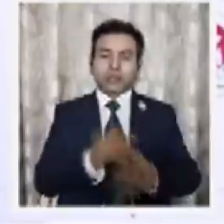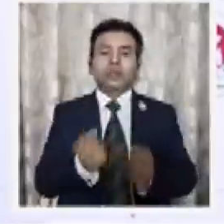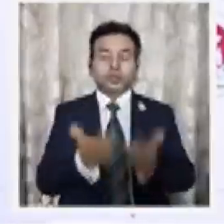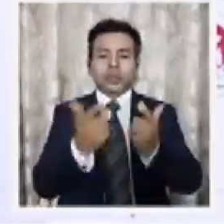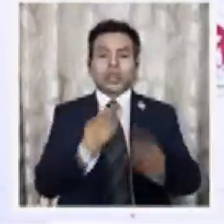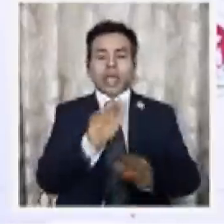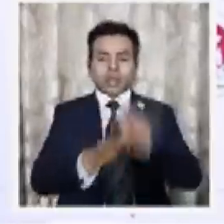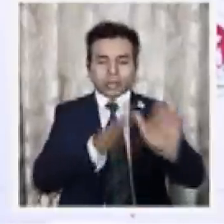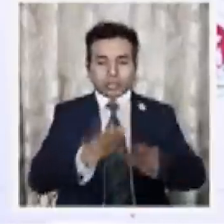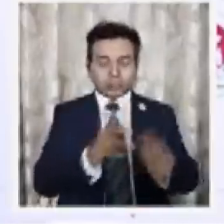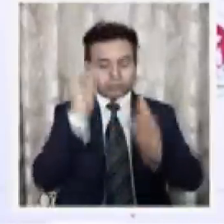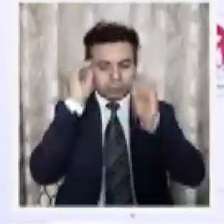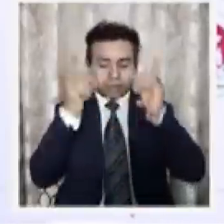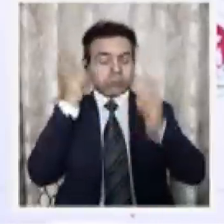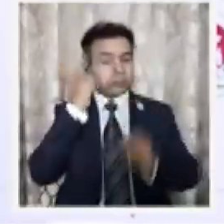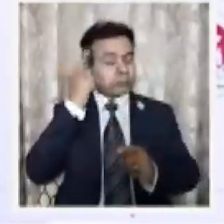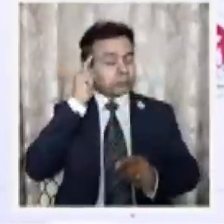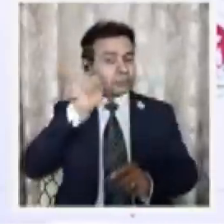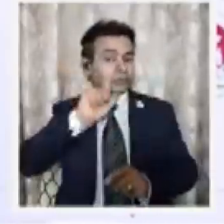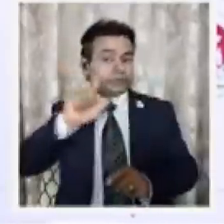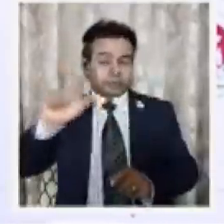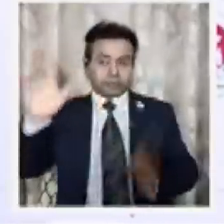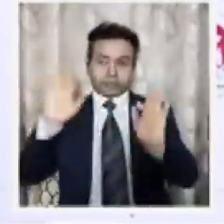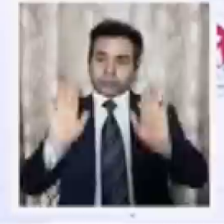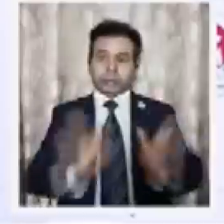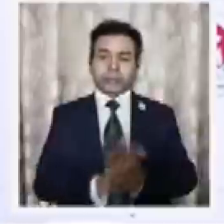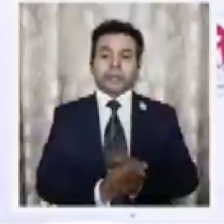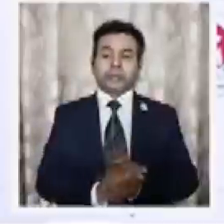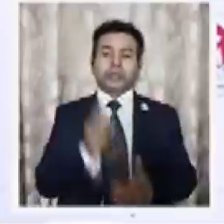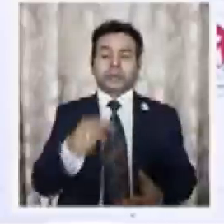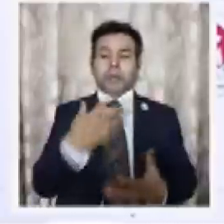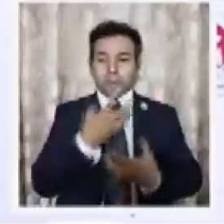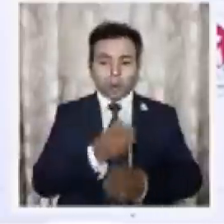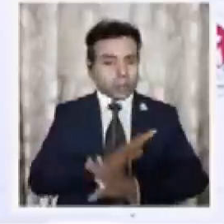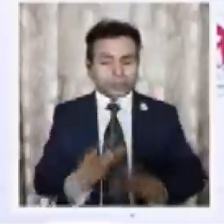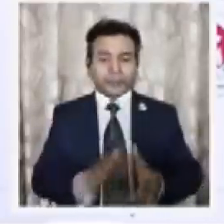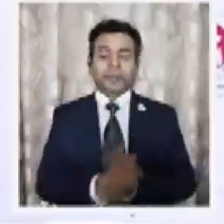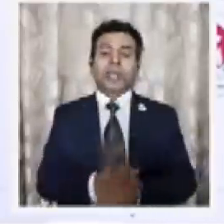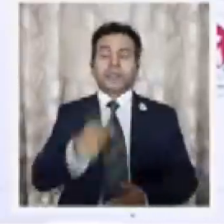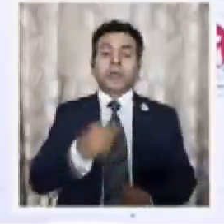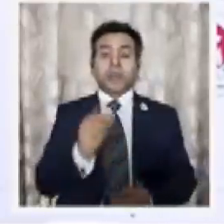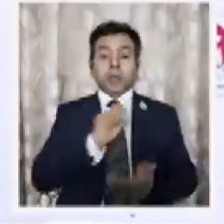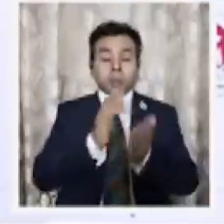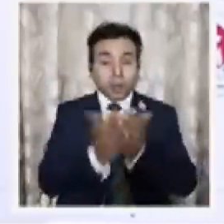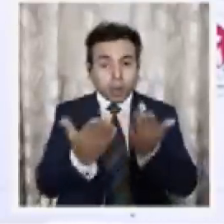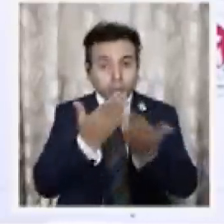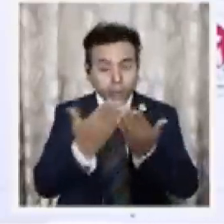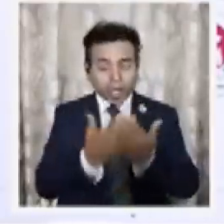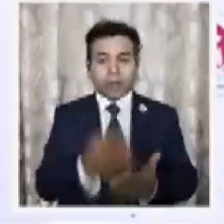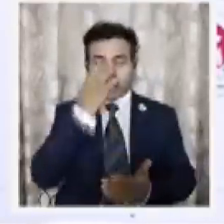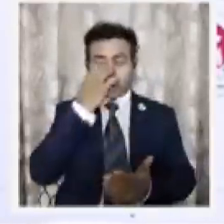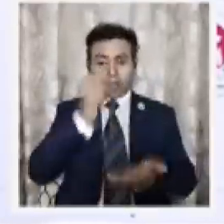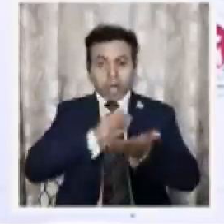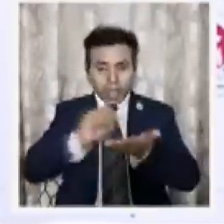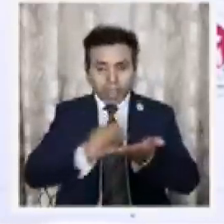এবং ভালোভাবে মানসিক স্বাস্থ্য উজ্জীবিত থাকে এইসব কাজে নিয়োজিত থাকি, যেমন বই পড়া,